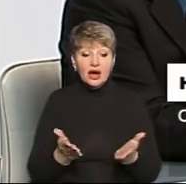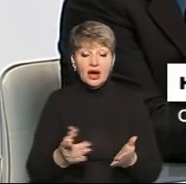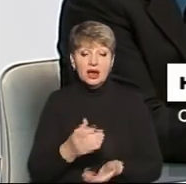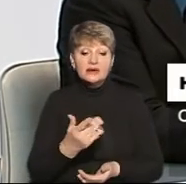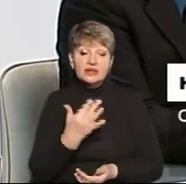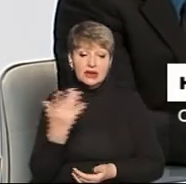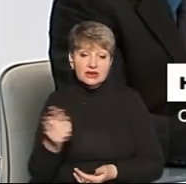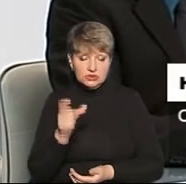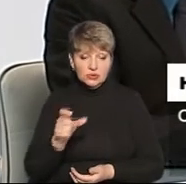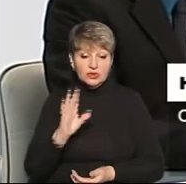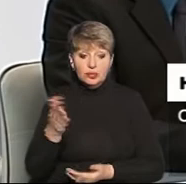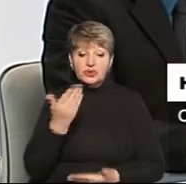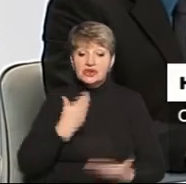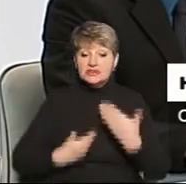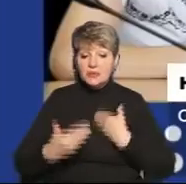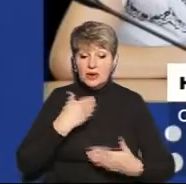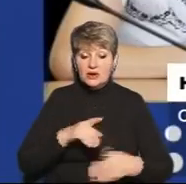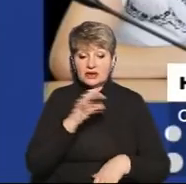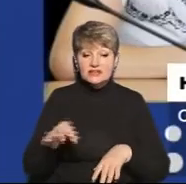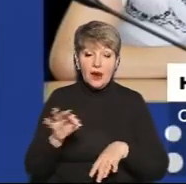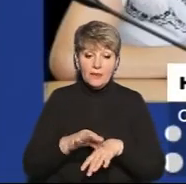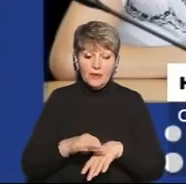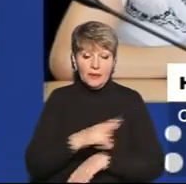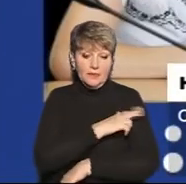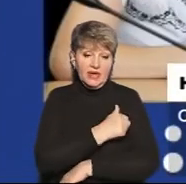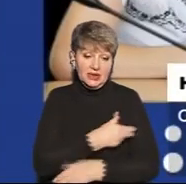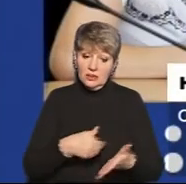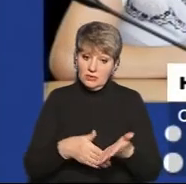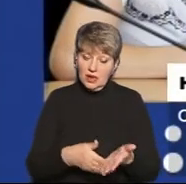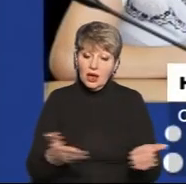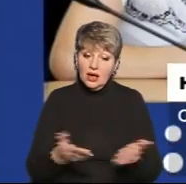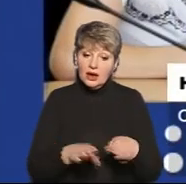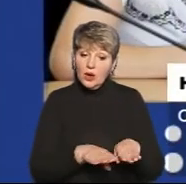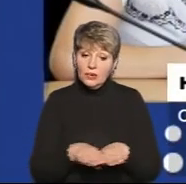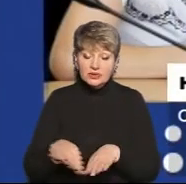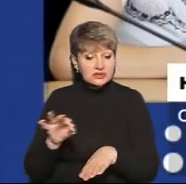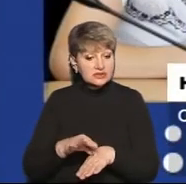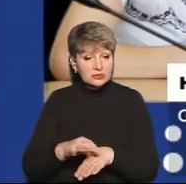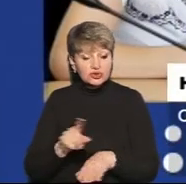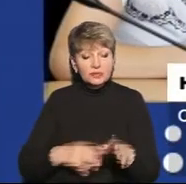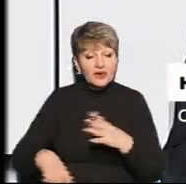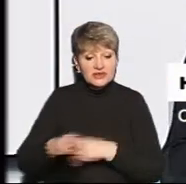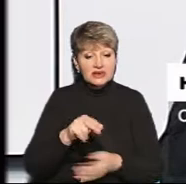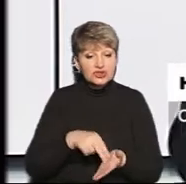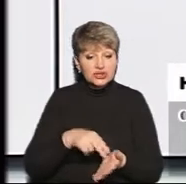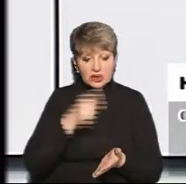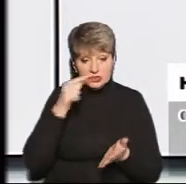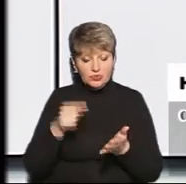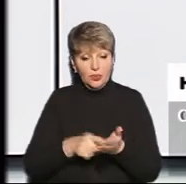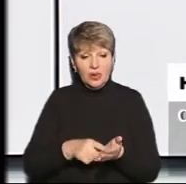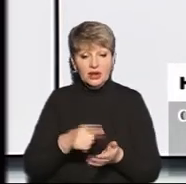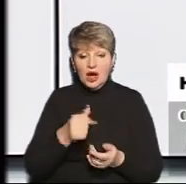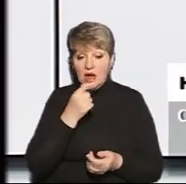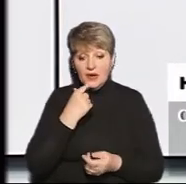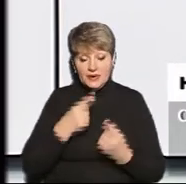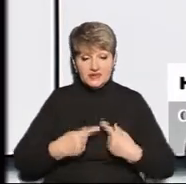буде звертатися з ознаками захворювання за медичною допомогою. Який рівень захворюваності має бути, аби вся Черкащина потрапила до червоної зони?